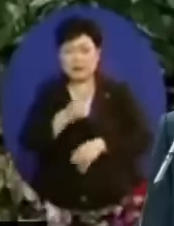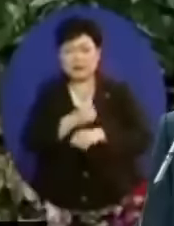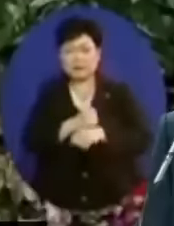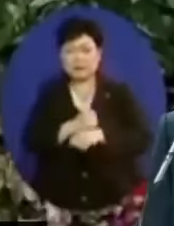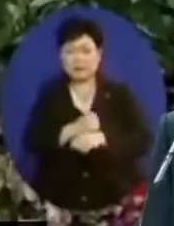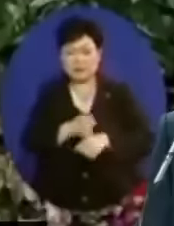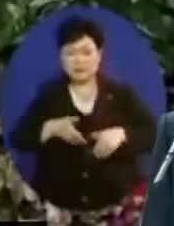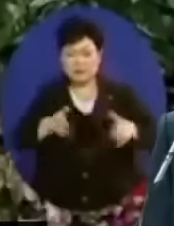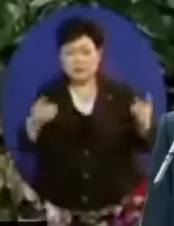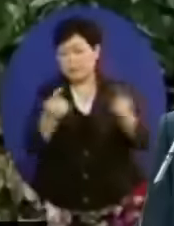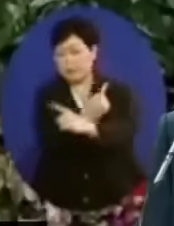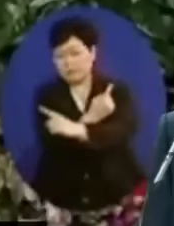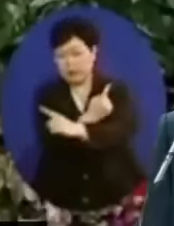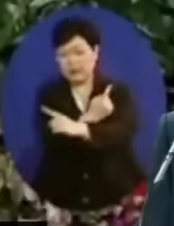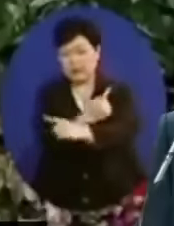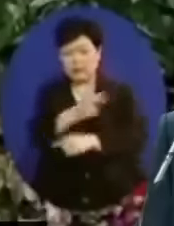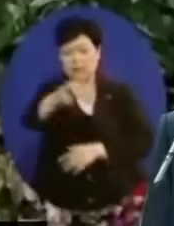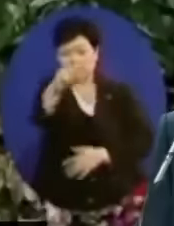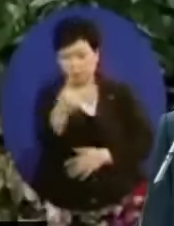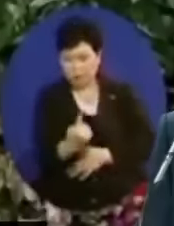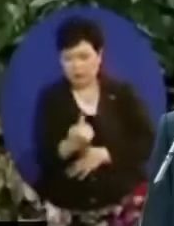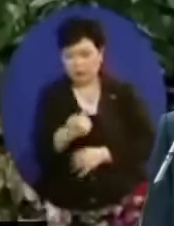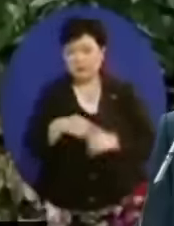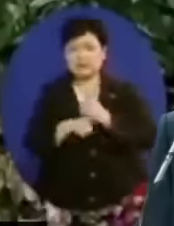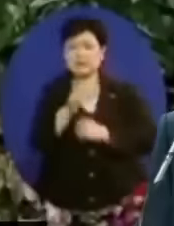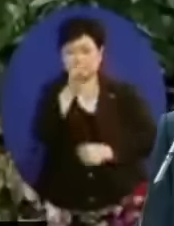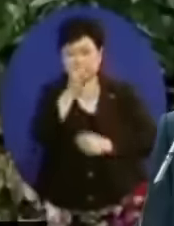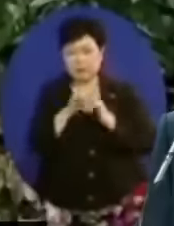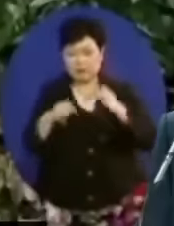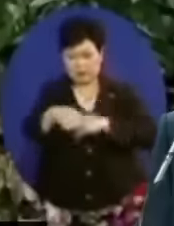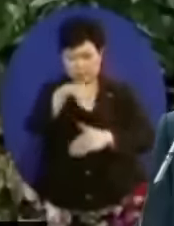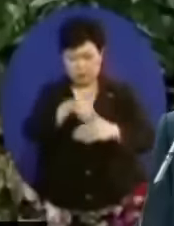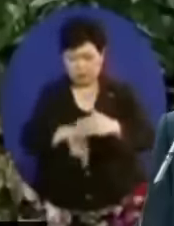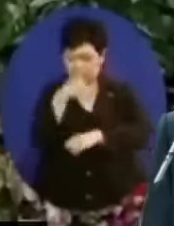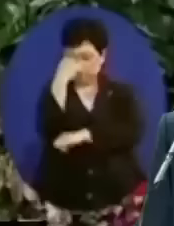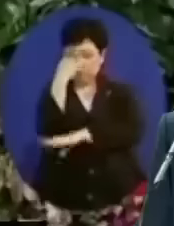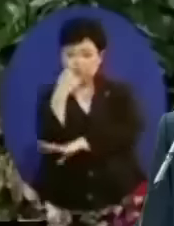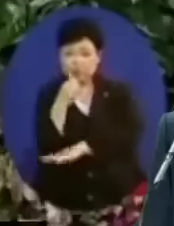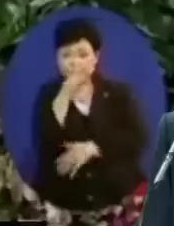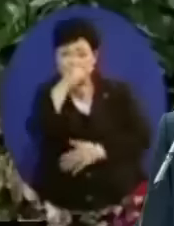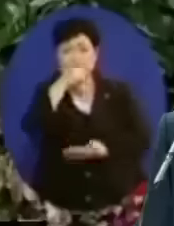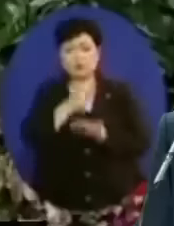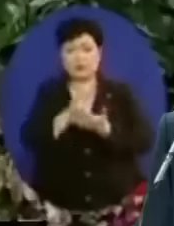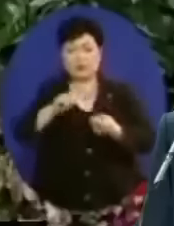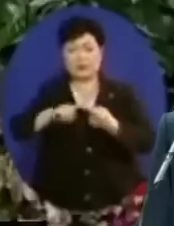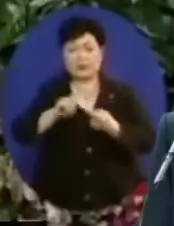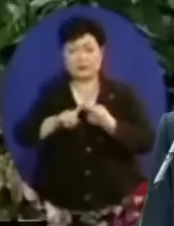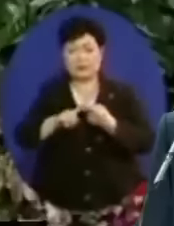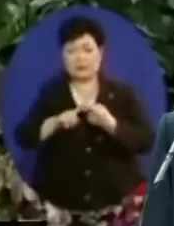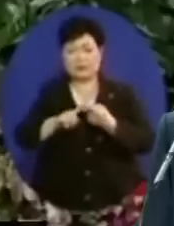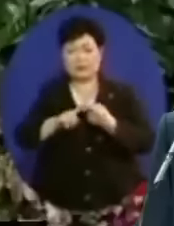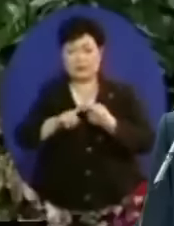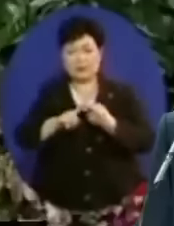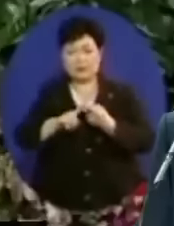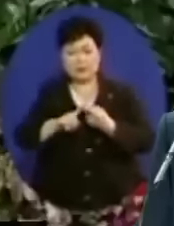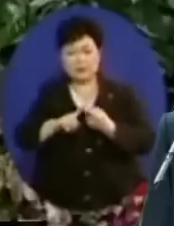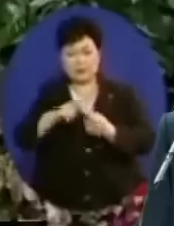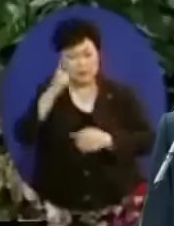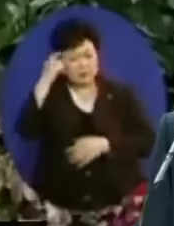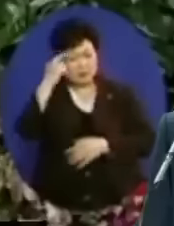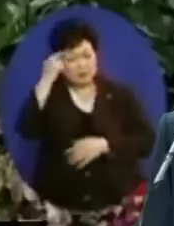바꾸다, 되돌아오다라는 뜻이 있습니다. 사람의 마음속 중심에 있는 죄에 대한 영적